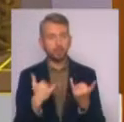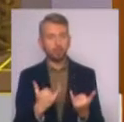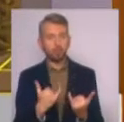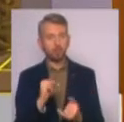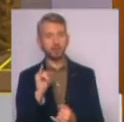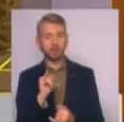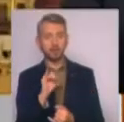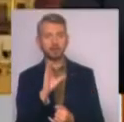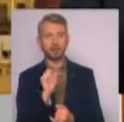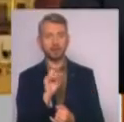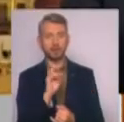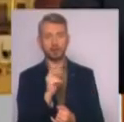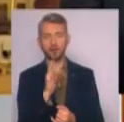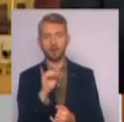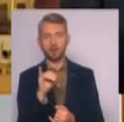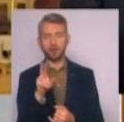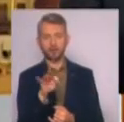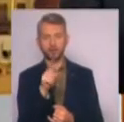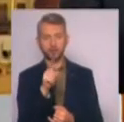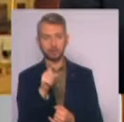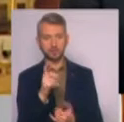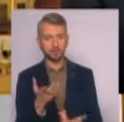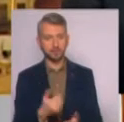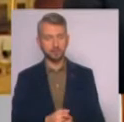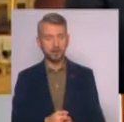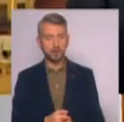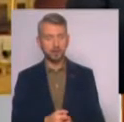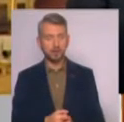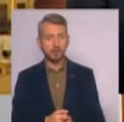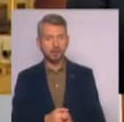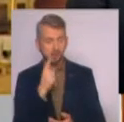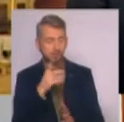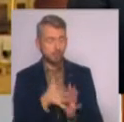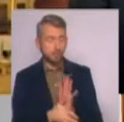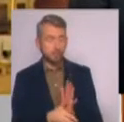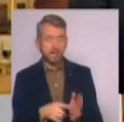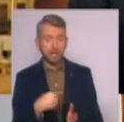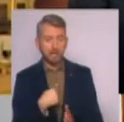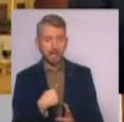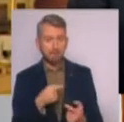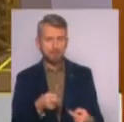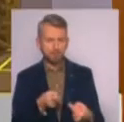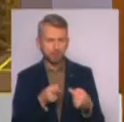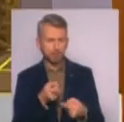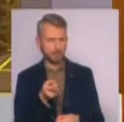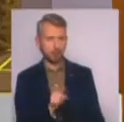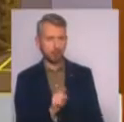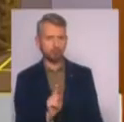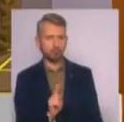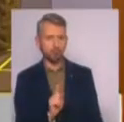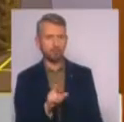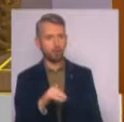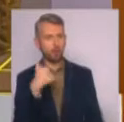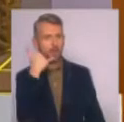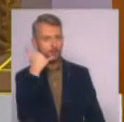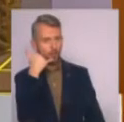і саркоїдозом. Так що, розумієте, я противник того, як кажуть, щоб по